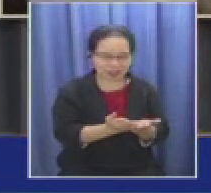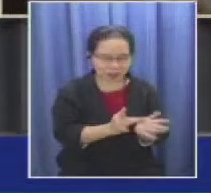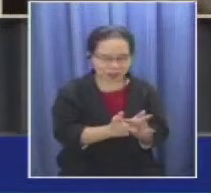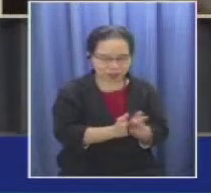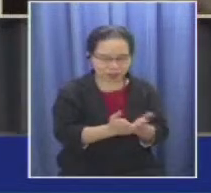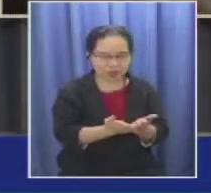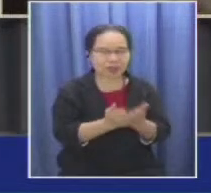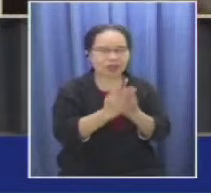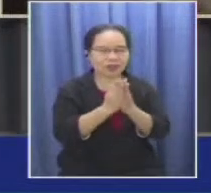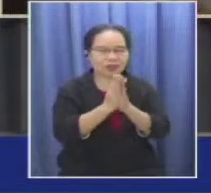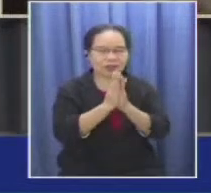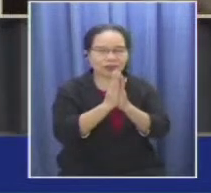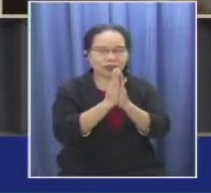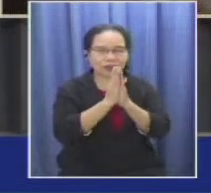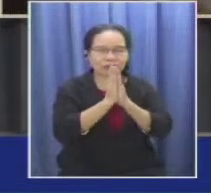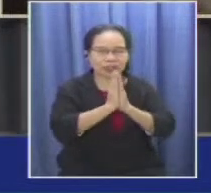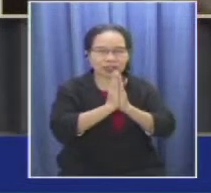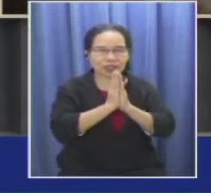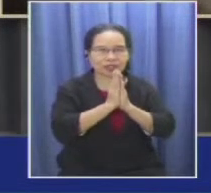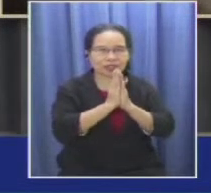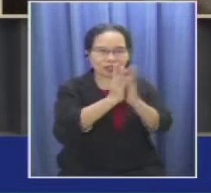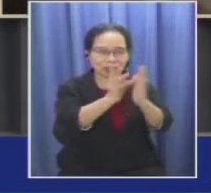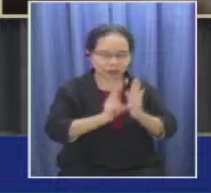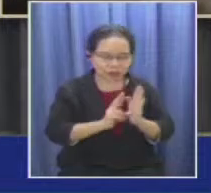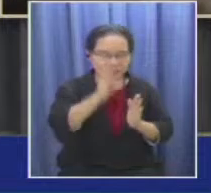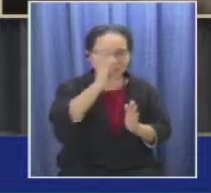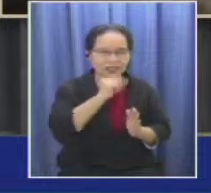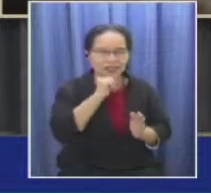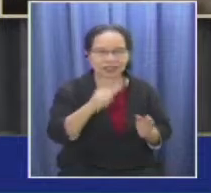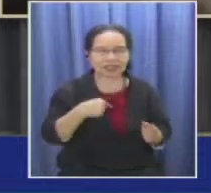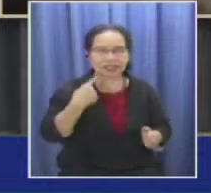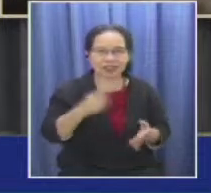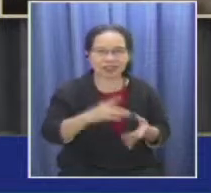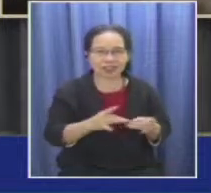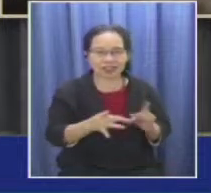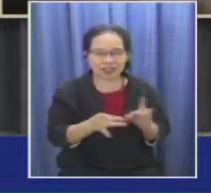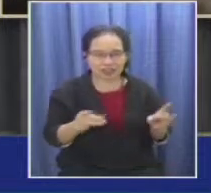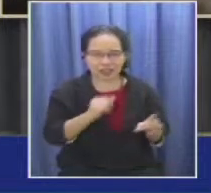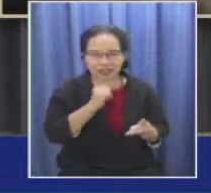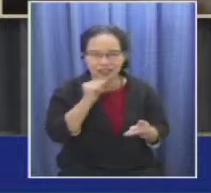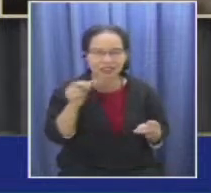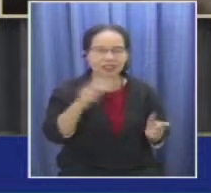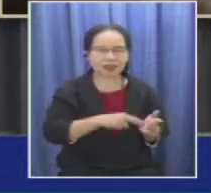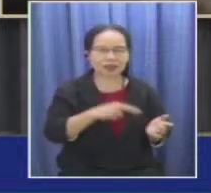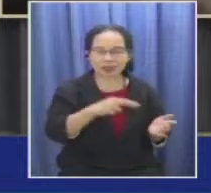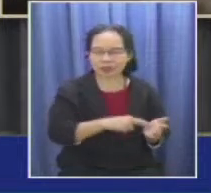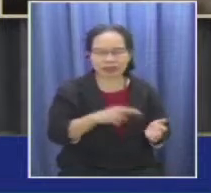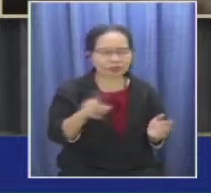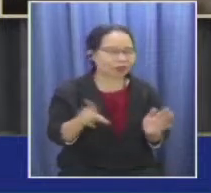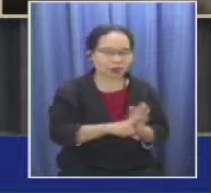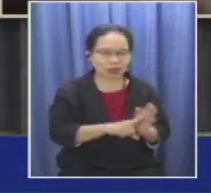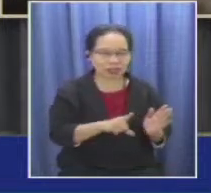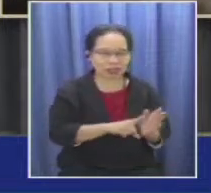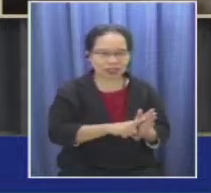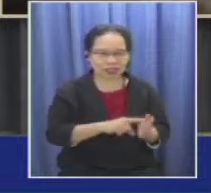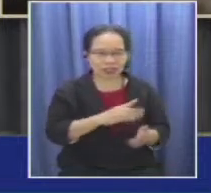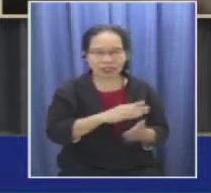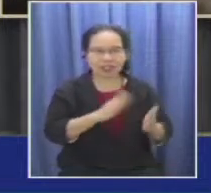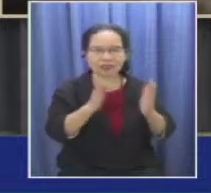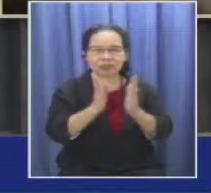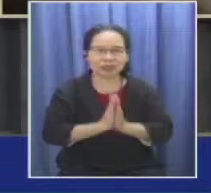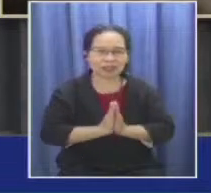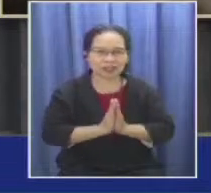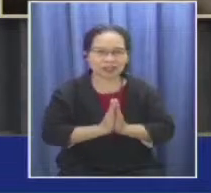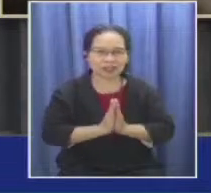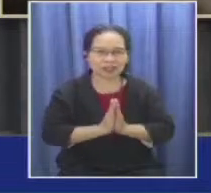nyankopon obegya wiase nyina boni bompaye maye. Na na asamba akwa aboso Catholic fo no mutema mo bunfu.